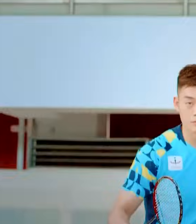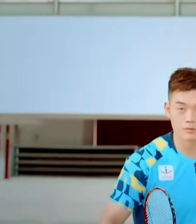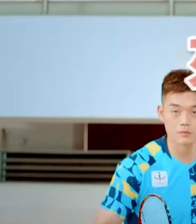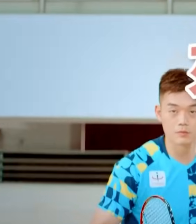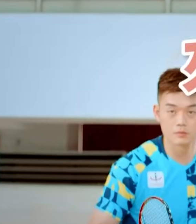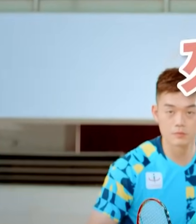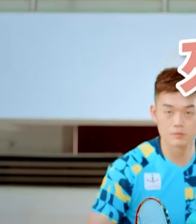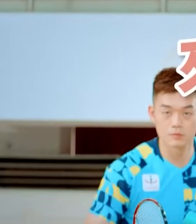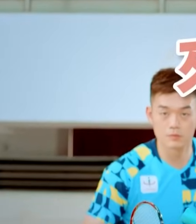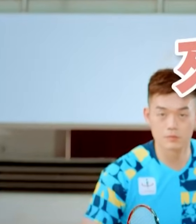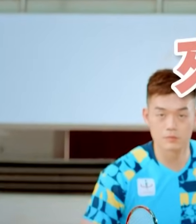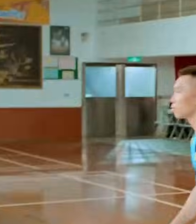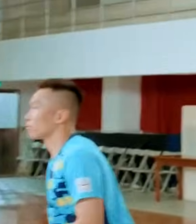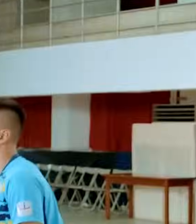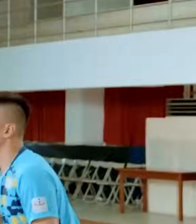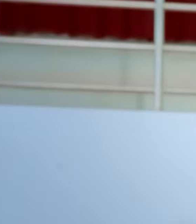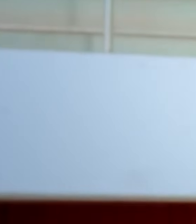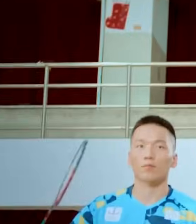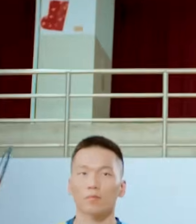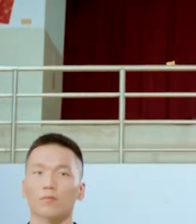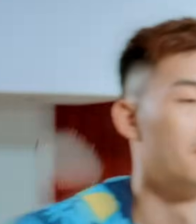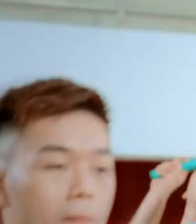比赛开始， 来喽！